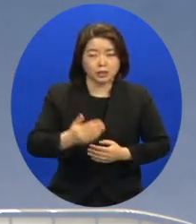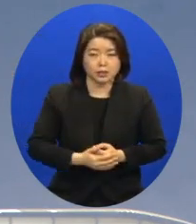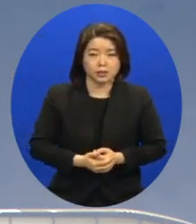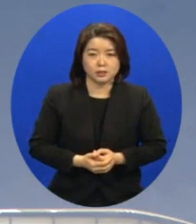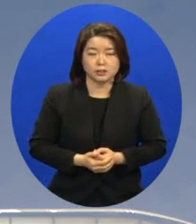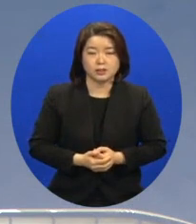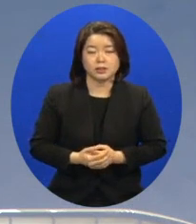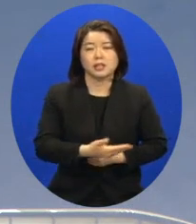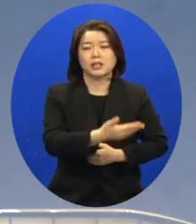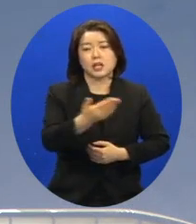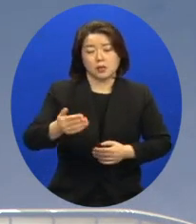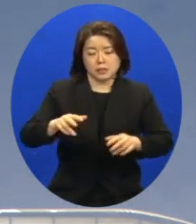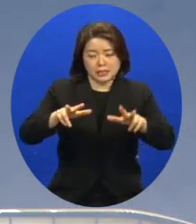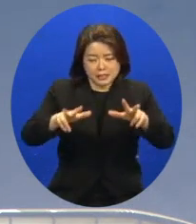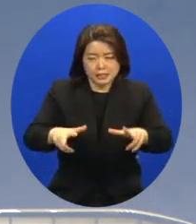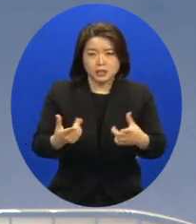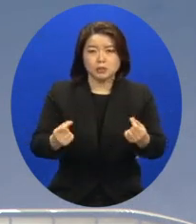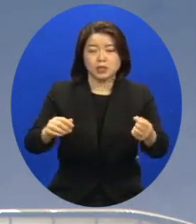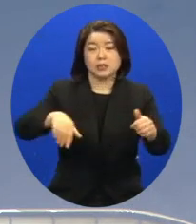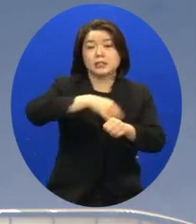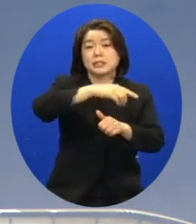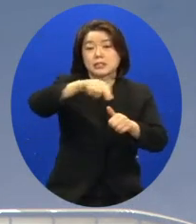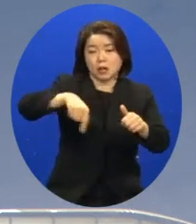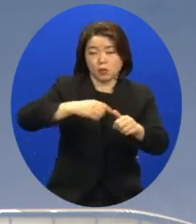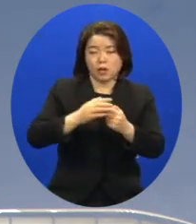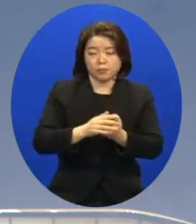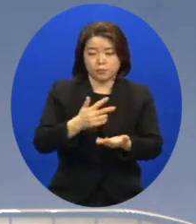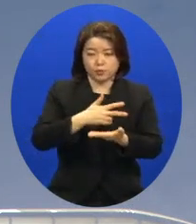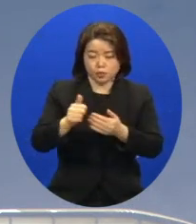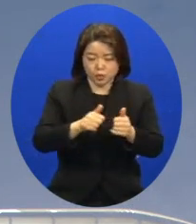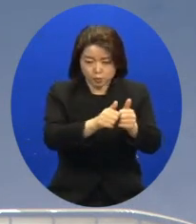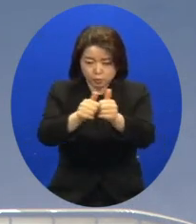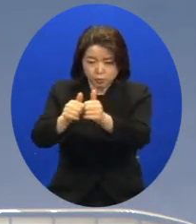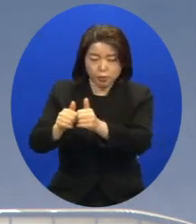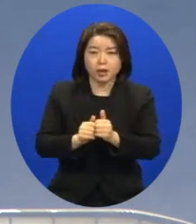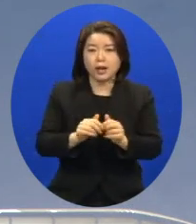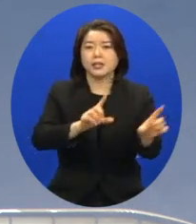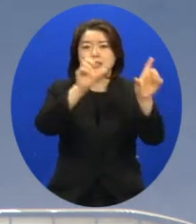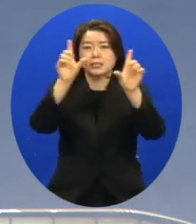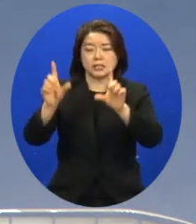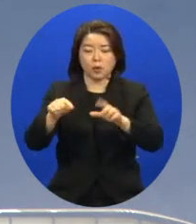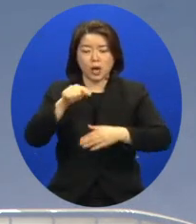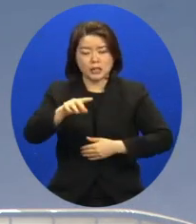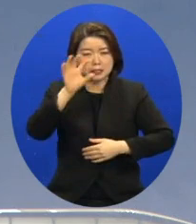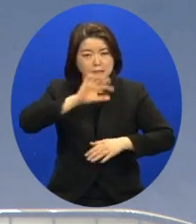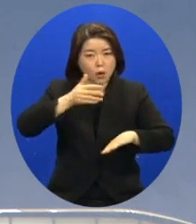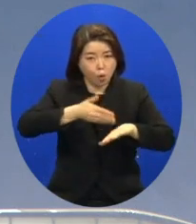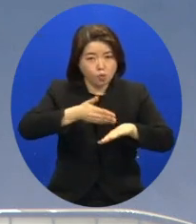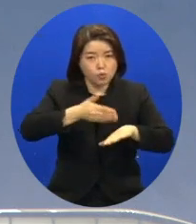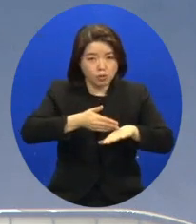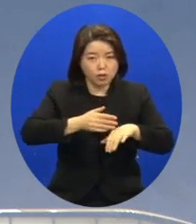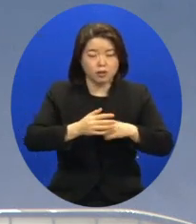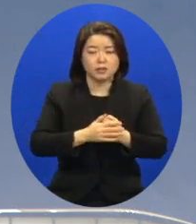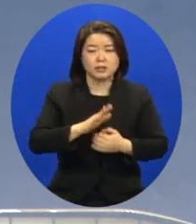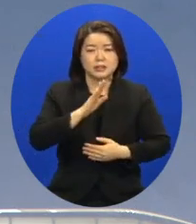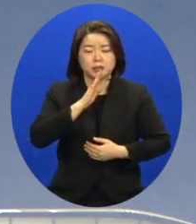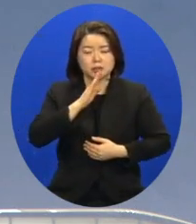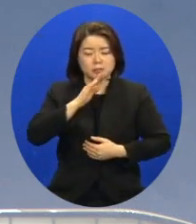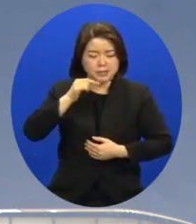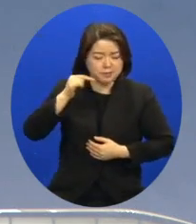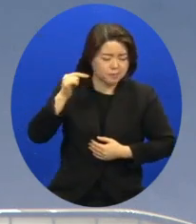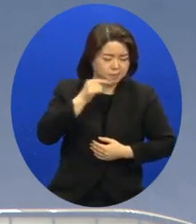여러분, 지금과 같은 상황에 주님과 동행하는 생활, 그 훈련 진짜 철저히 해야